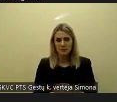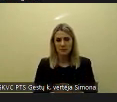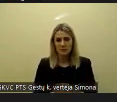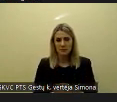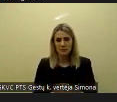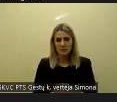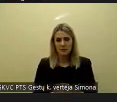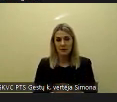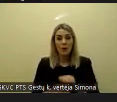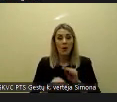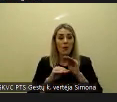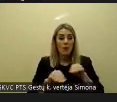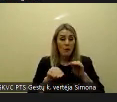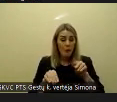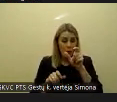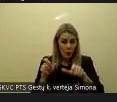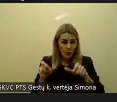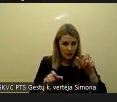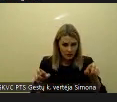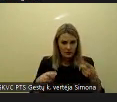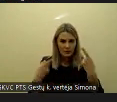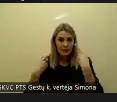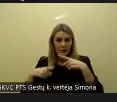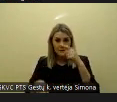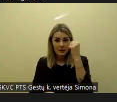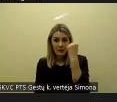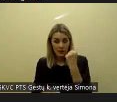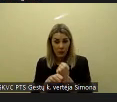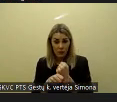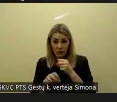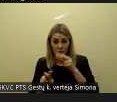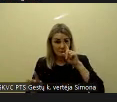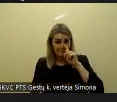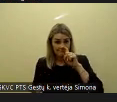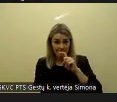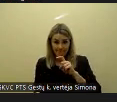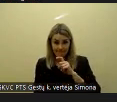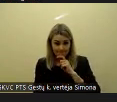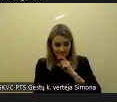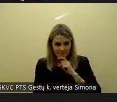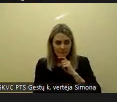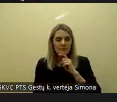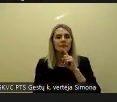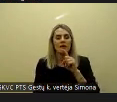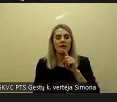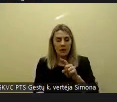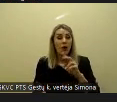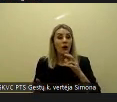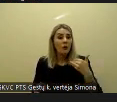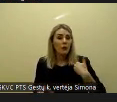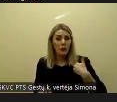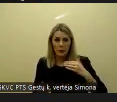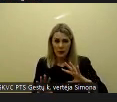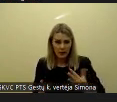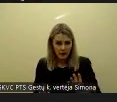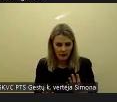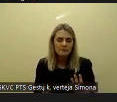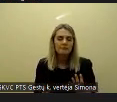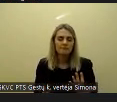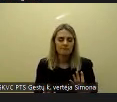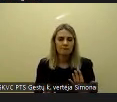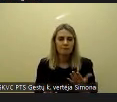kiti personalo nariai nesupras, ko reikia, tai be abejo